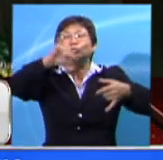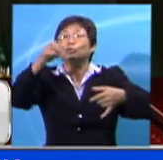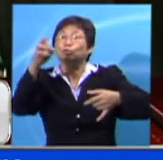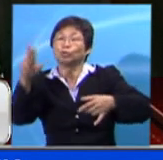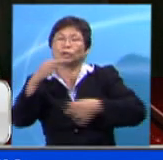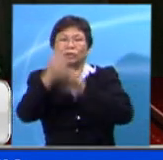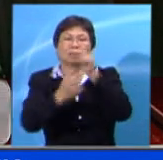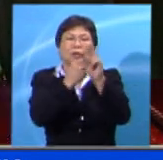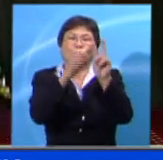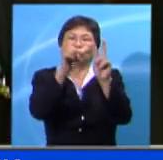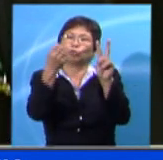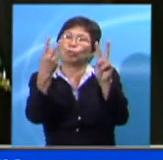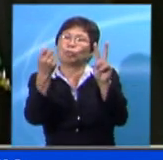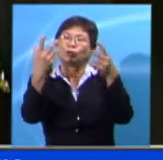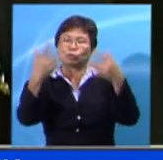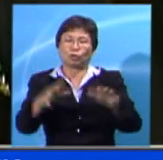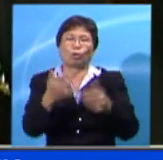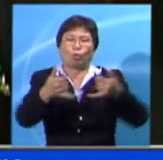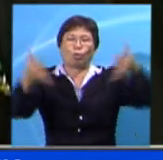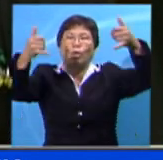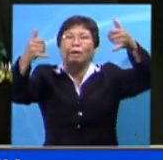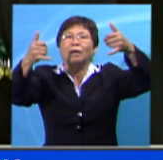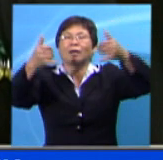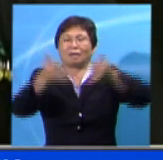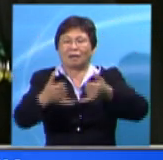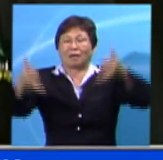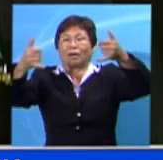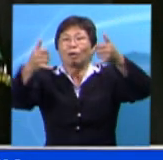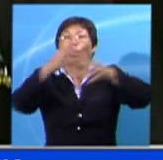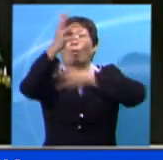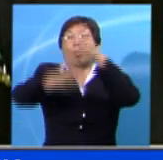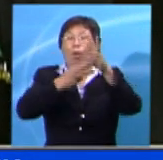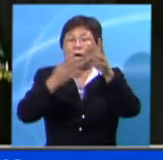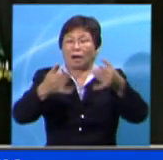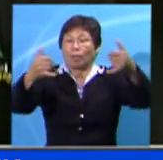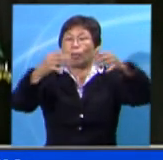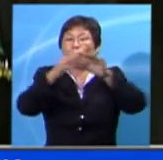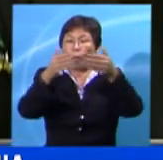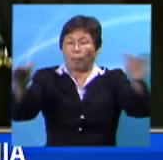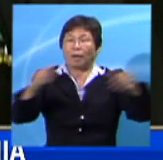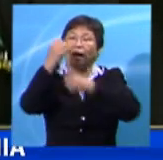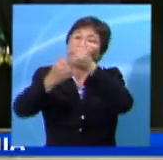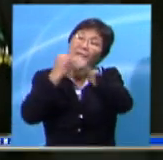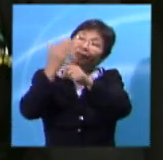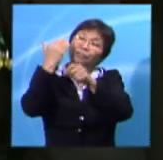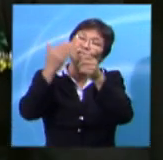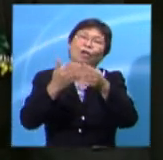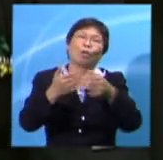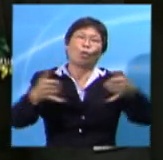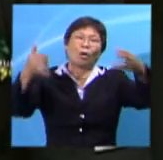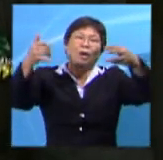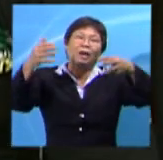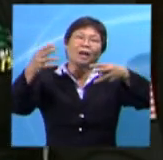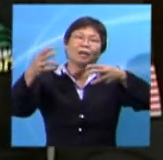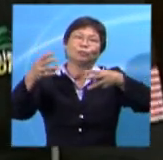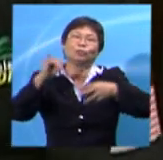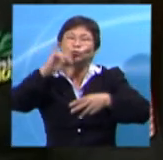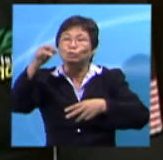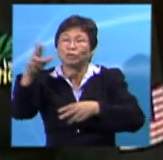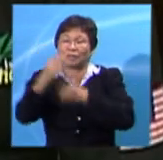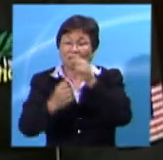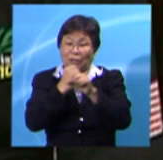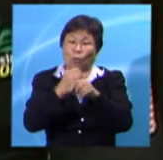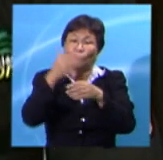2012 saya untuk World Cup Open Last year World Cup Junior tahun ini World Cup Open balik dan Tahun depan saya